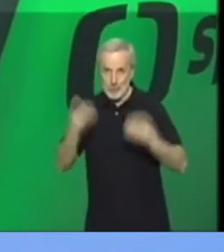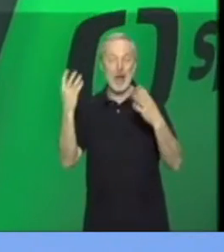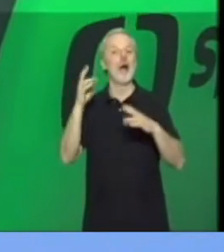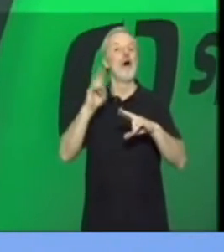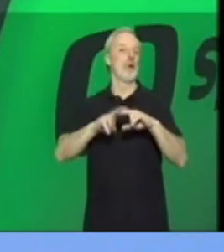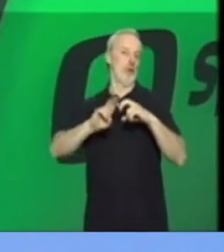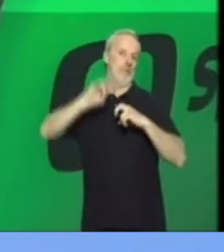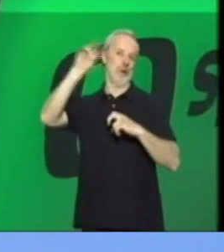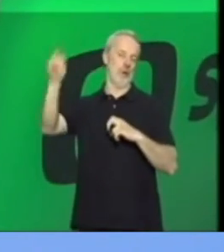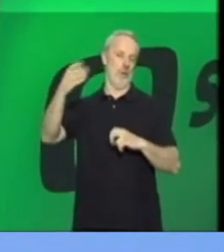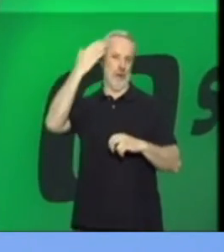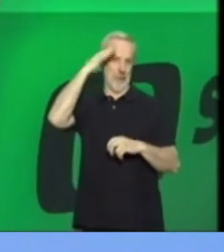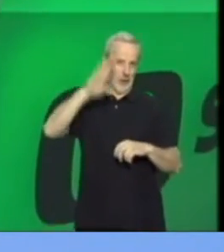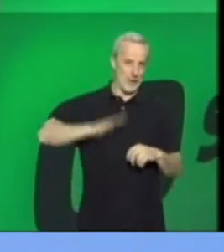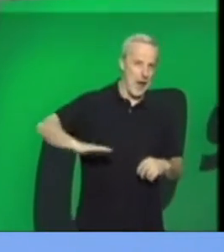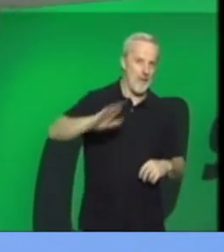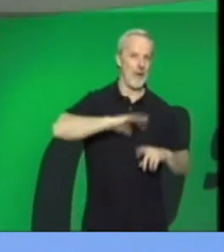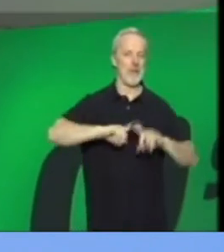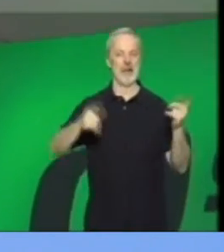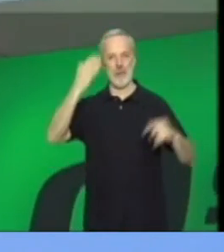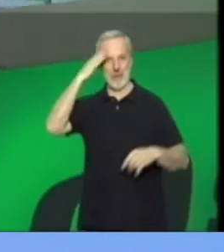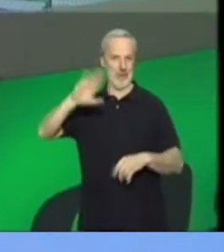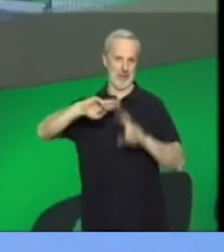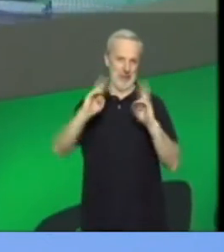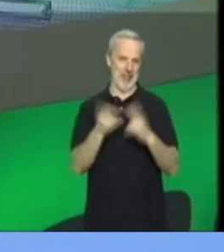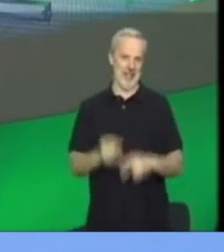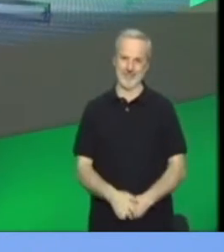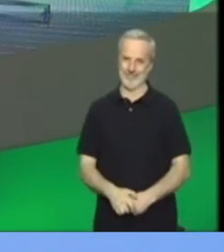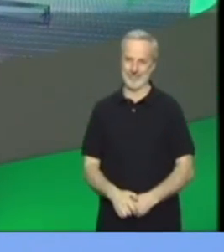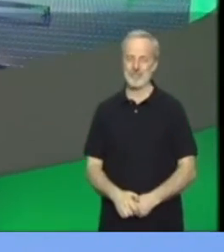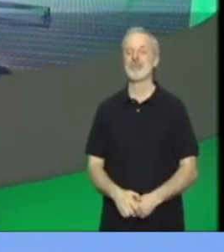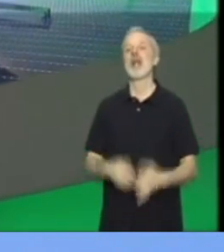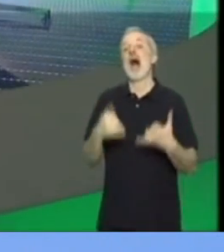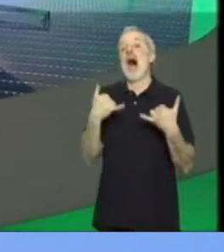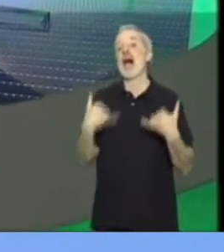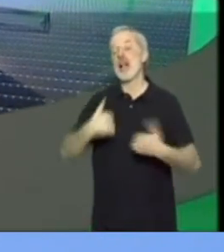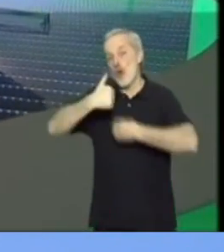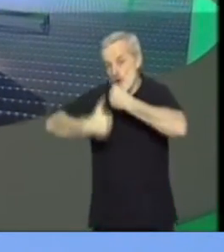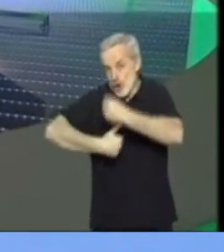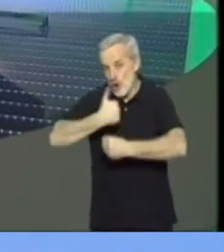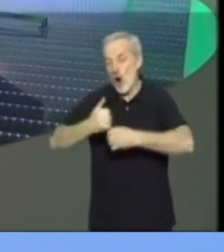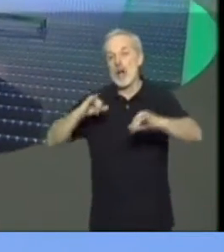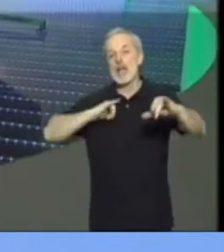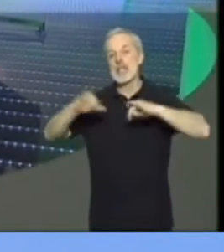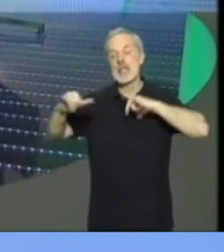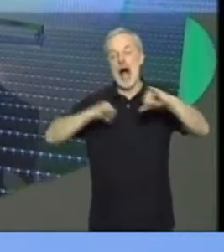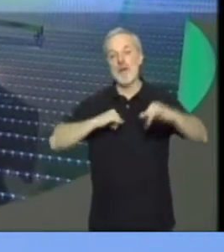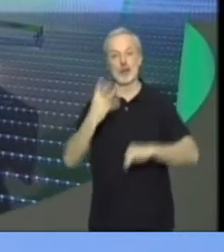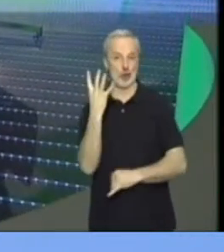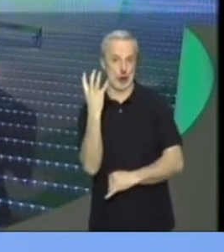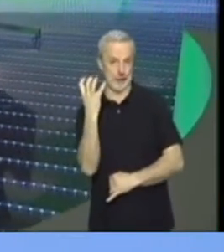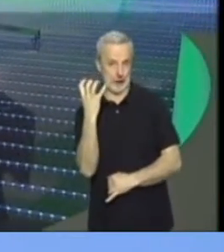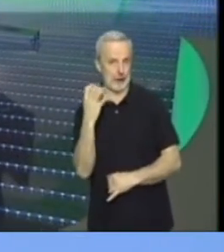mistrovství světa. To znamená, pro nás je to opravdu velká příležitost. Co čeká letos na závodníky? Jaký bude ten vlastně 4.